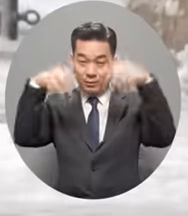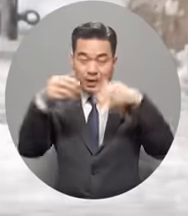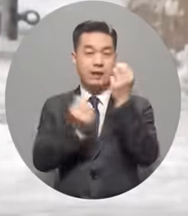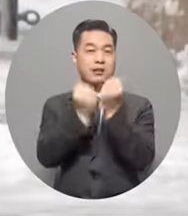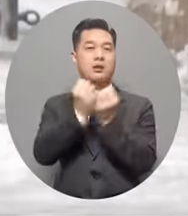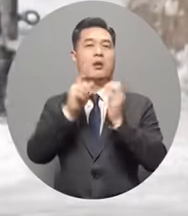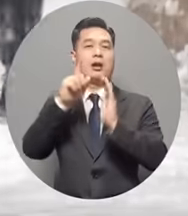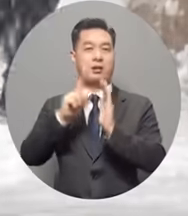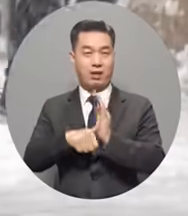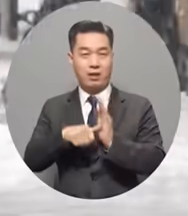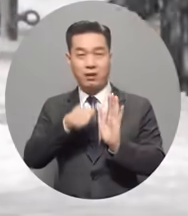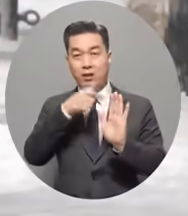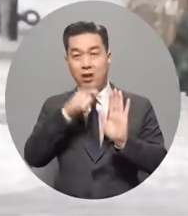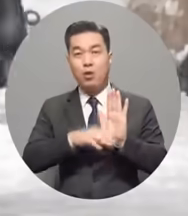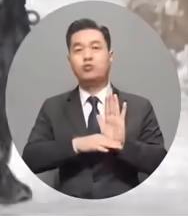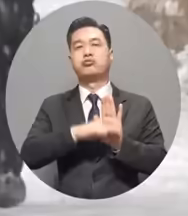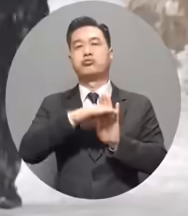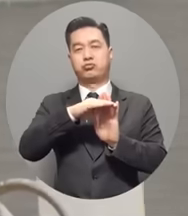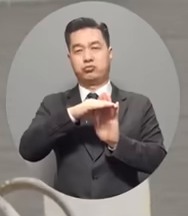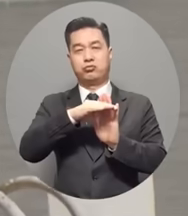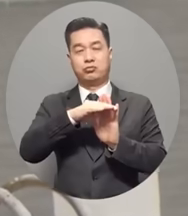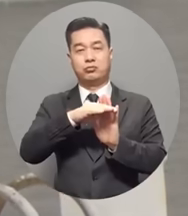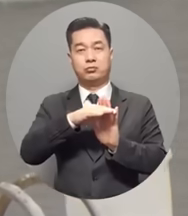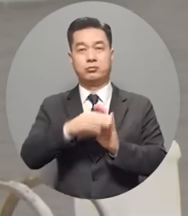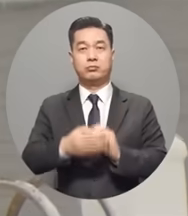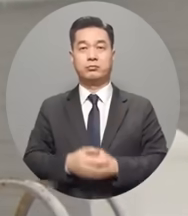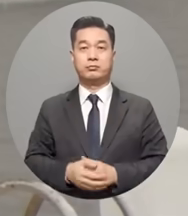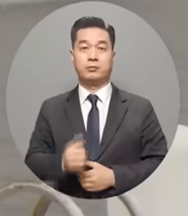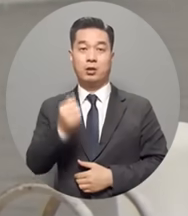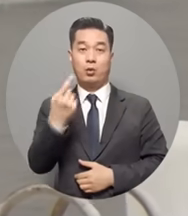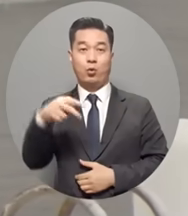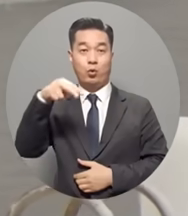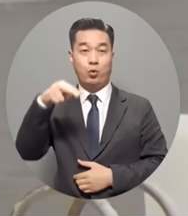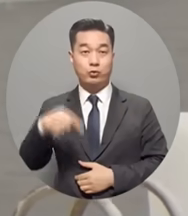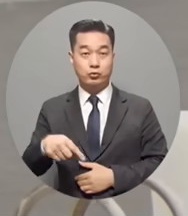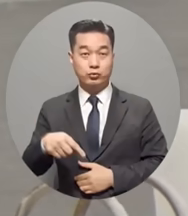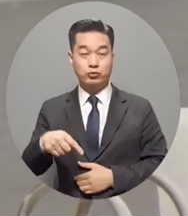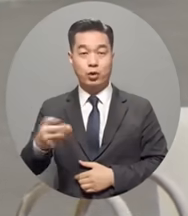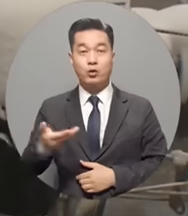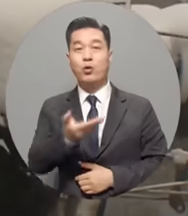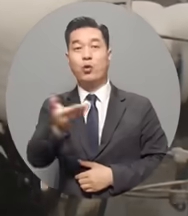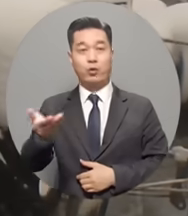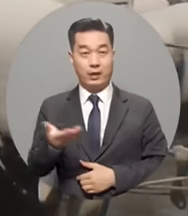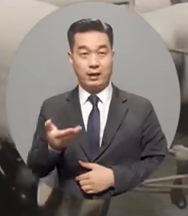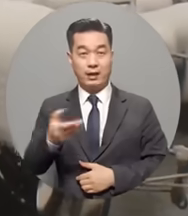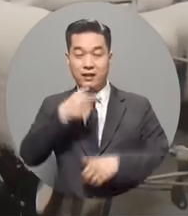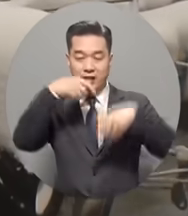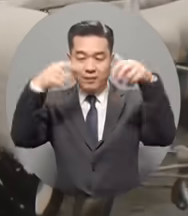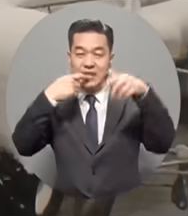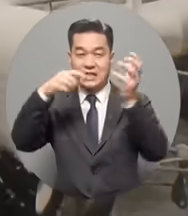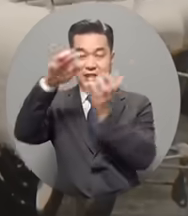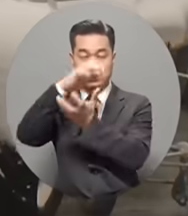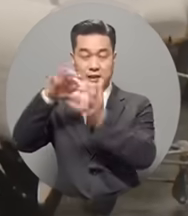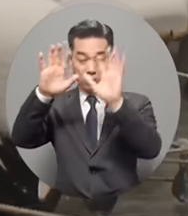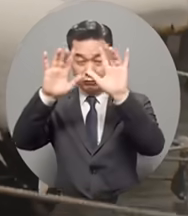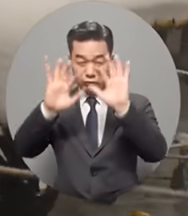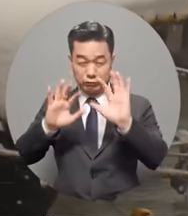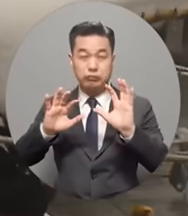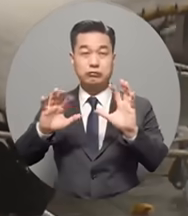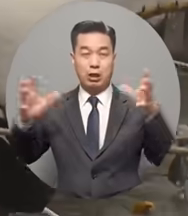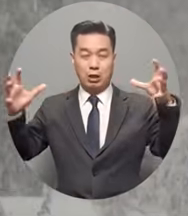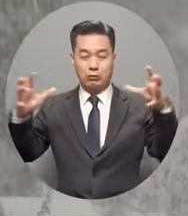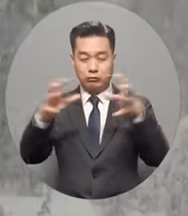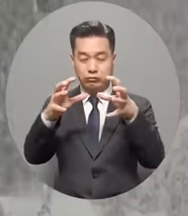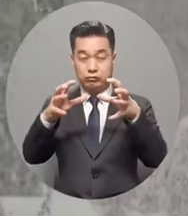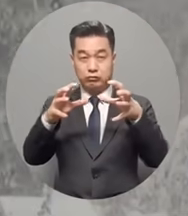호수 효과도 빠뜨릴 수 없습니다. 호수 효과는 비나 눈구름이 상대적으로 따뜻한 서해와 동해 위를